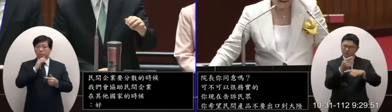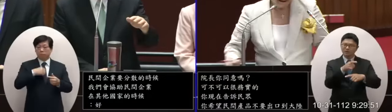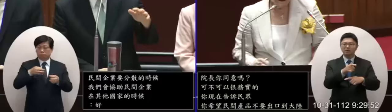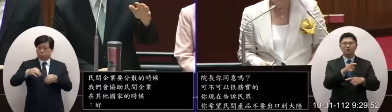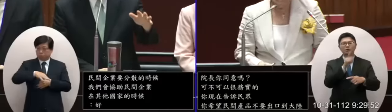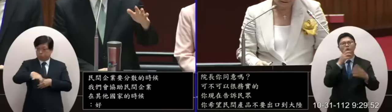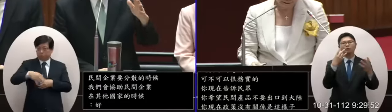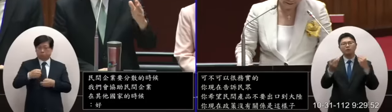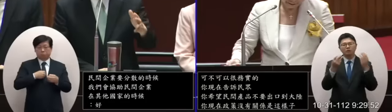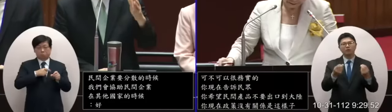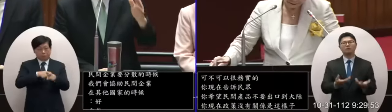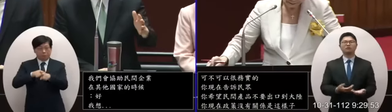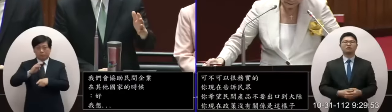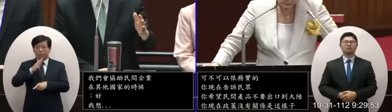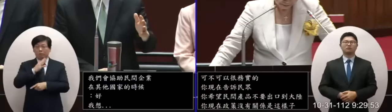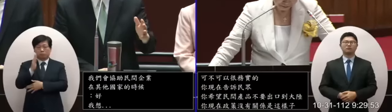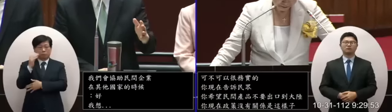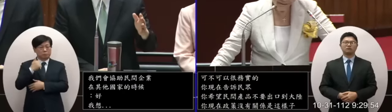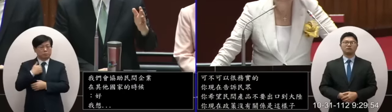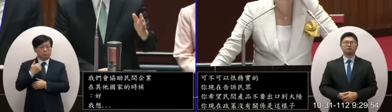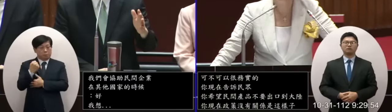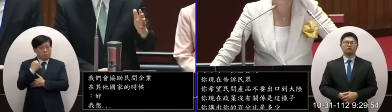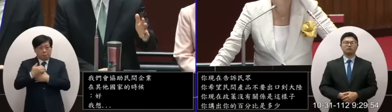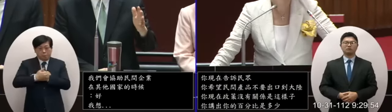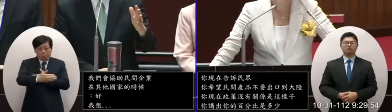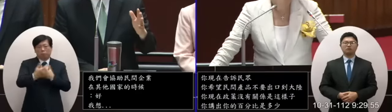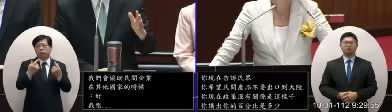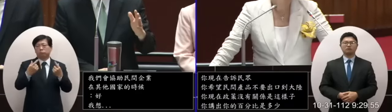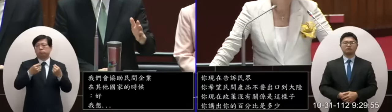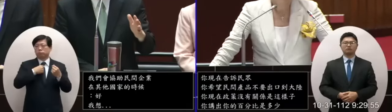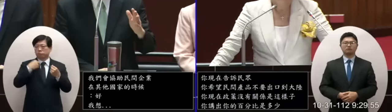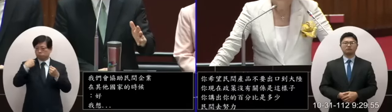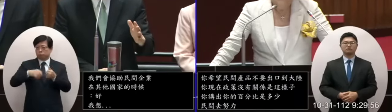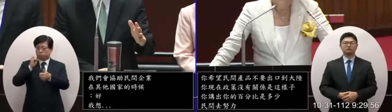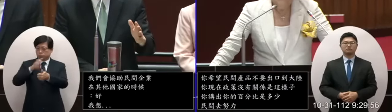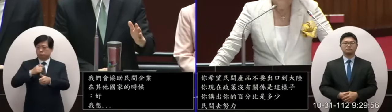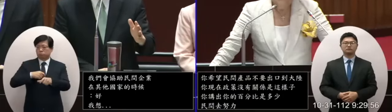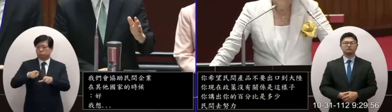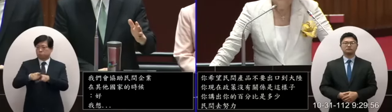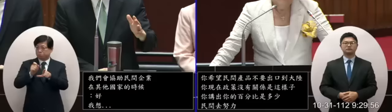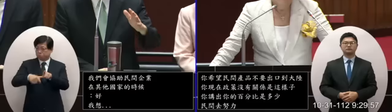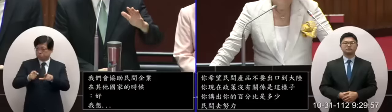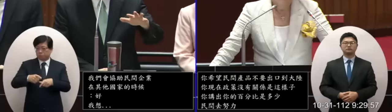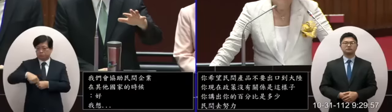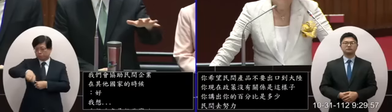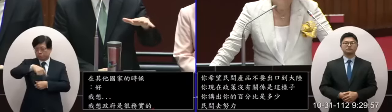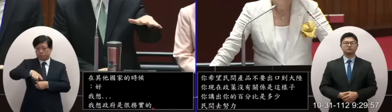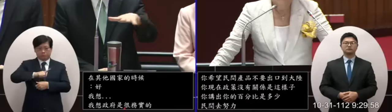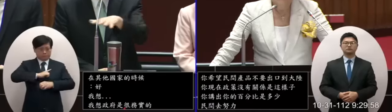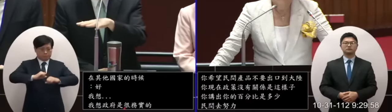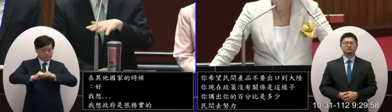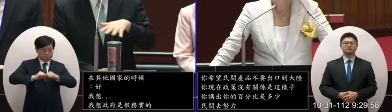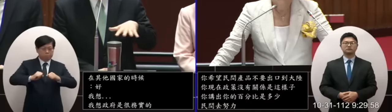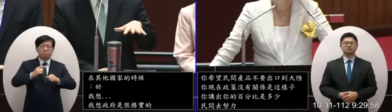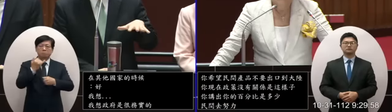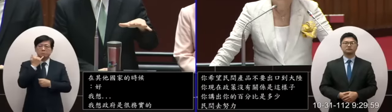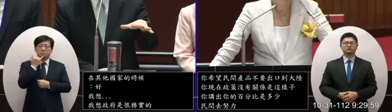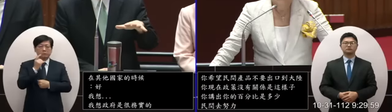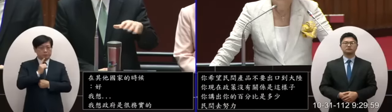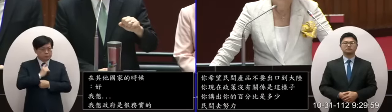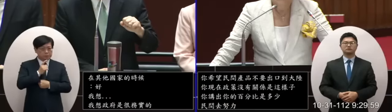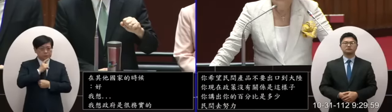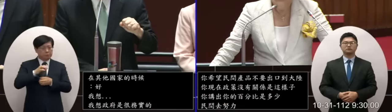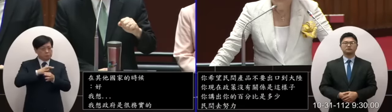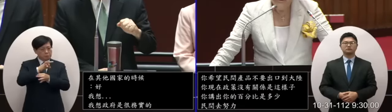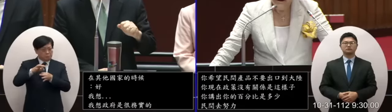市场。但是呢，政府努力的过程当中，我们也要来让民间的企业有它自主的这一个